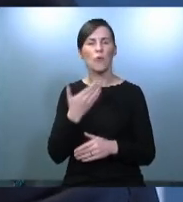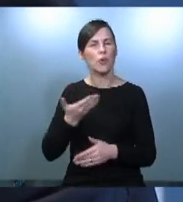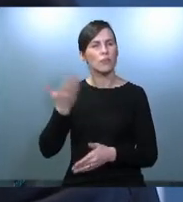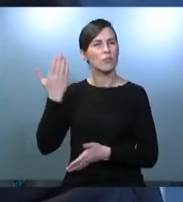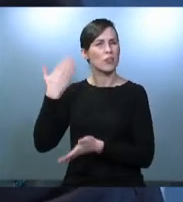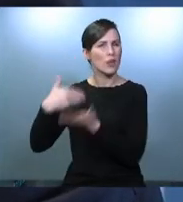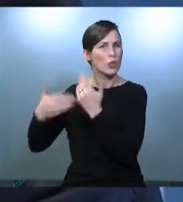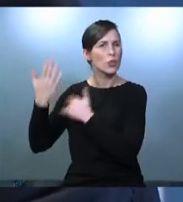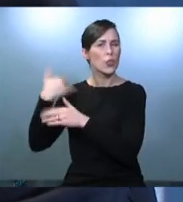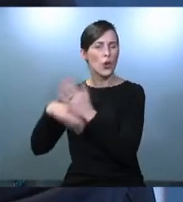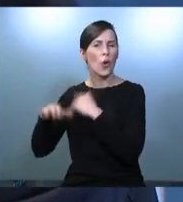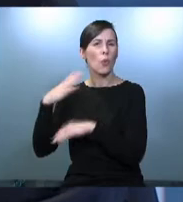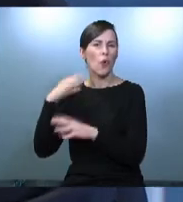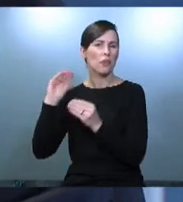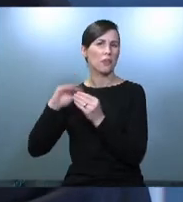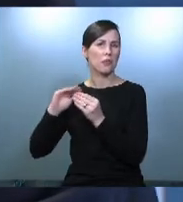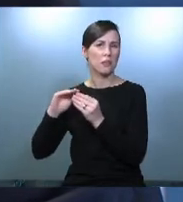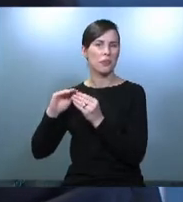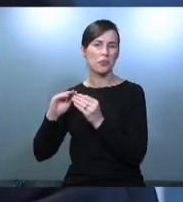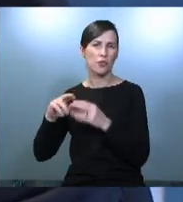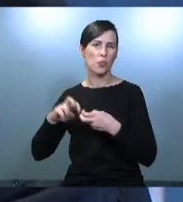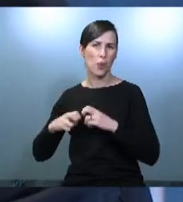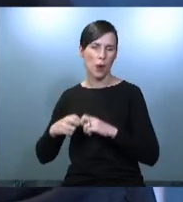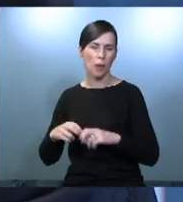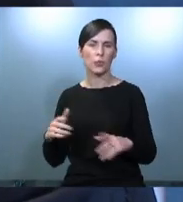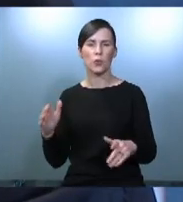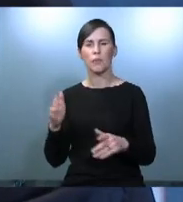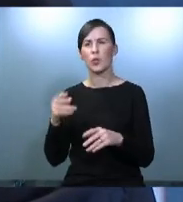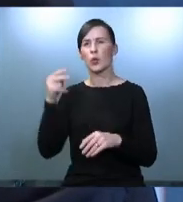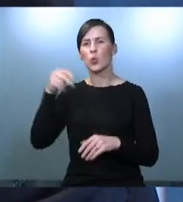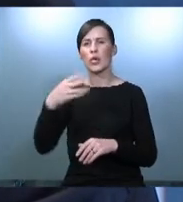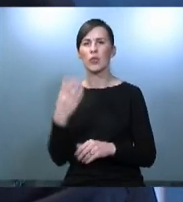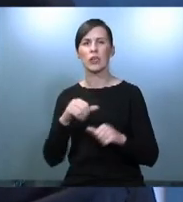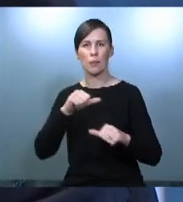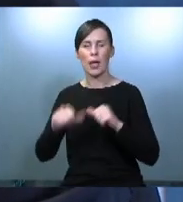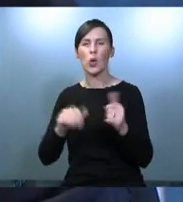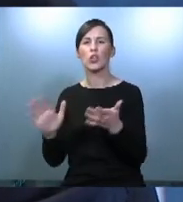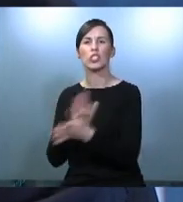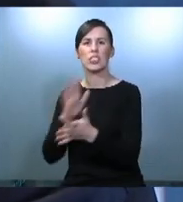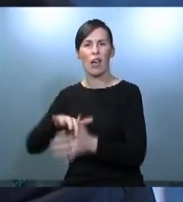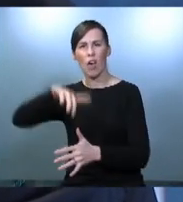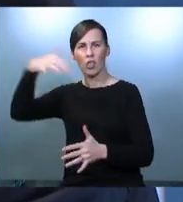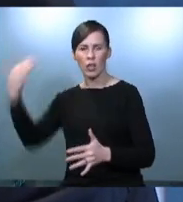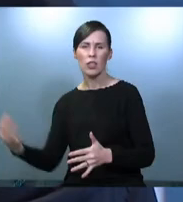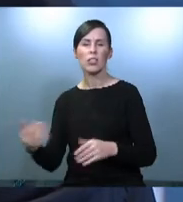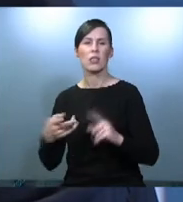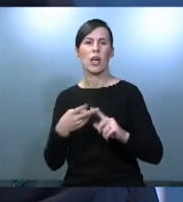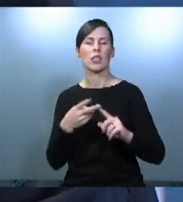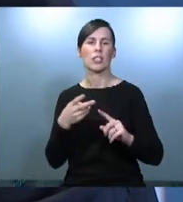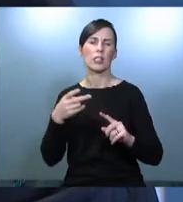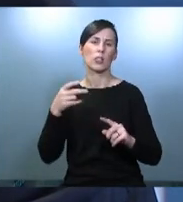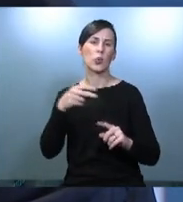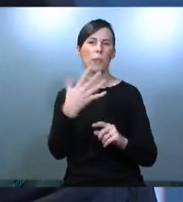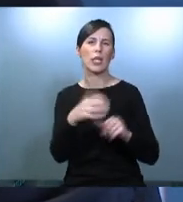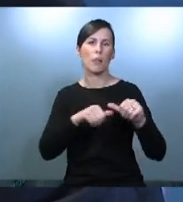metus išsiaiškintos. Tai regioninis savartynas 2004 metai, nuotekų valymo renginiai